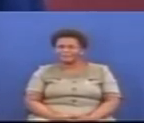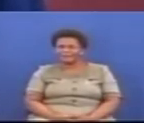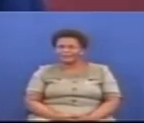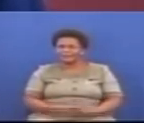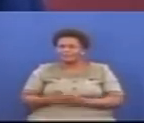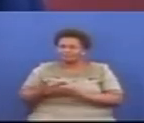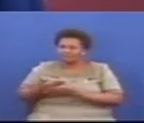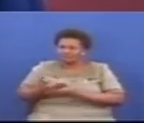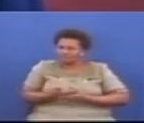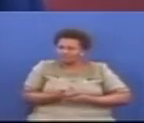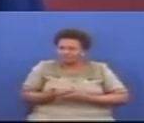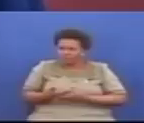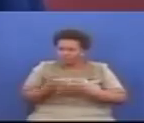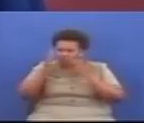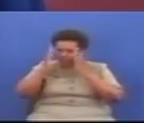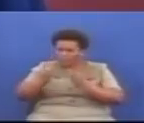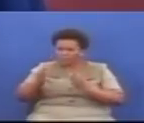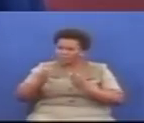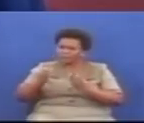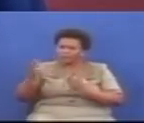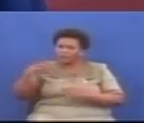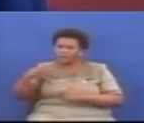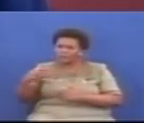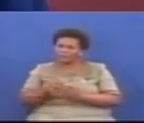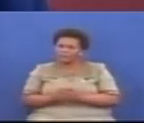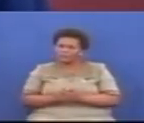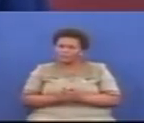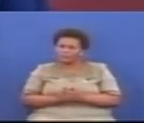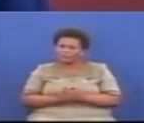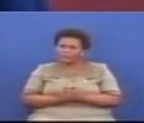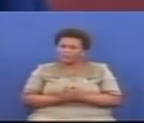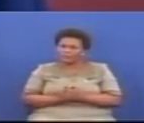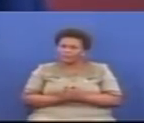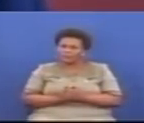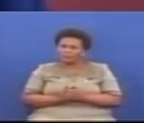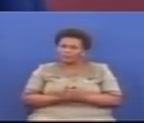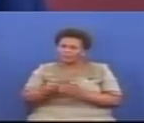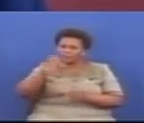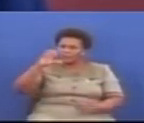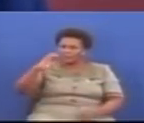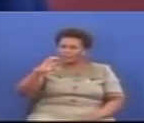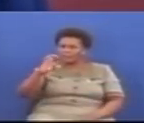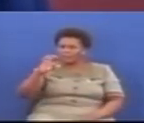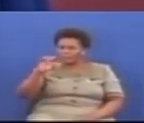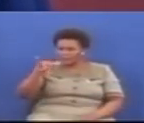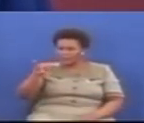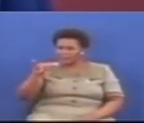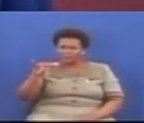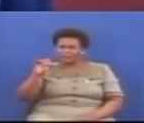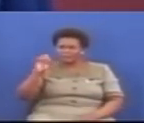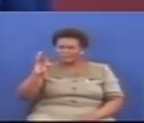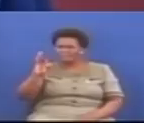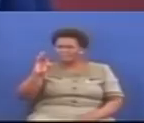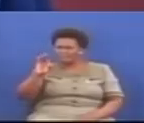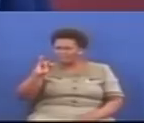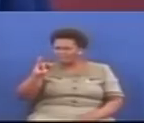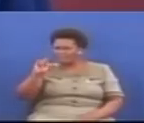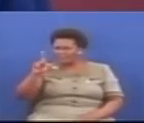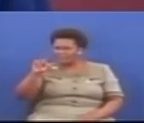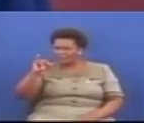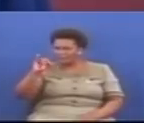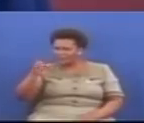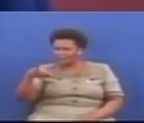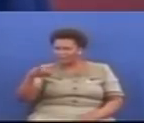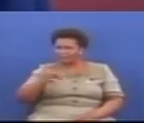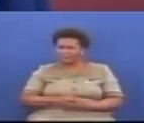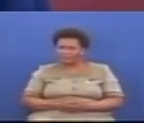Mjukuu wa Mheshimiwa Waziri Philip Emmanuel Kuwese. Karibu sana. Karibu Philip.